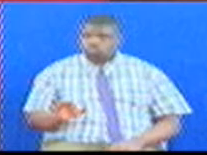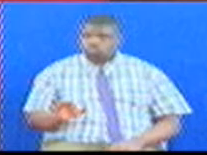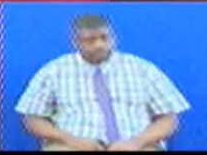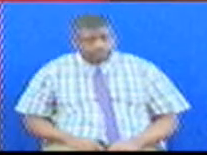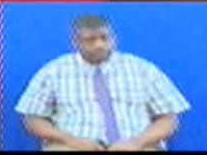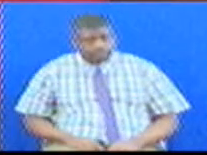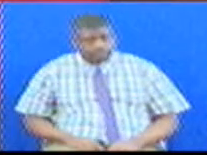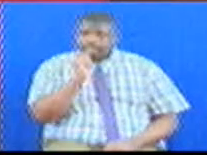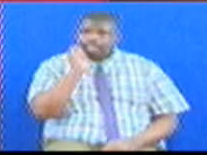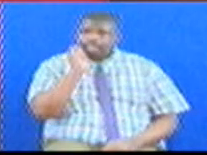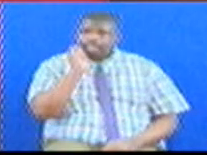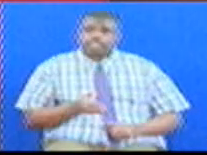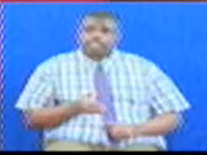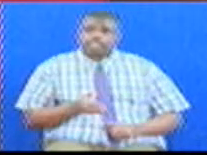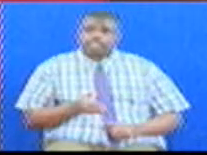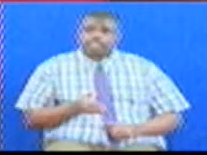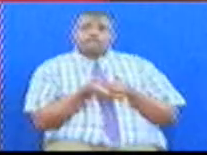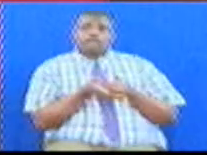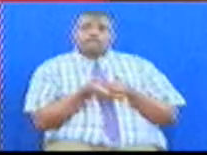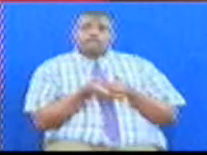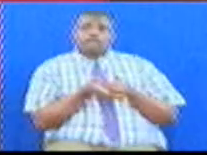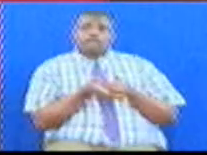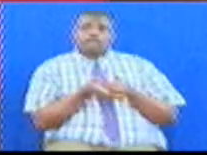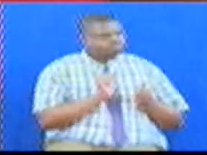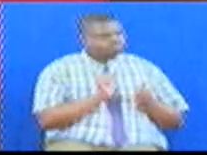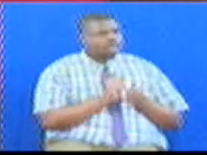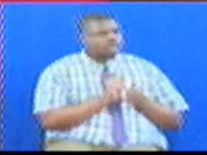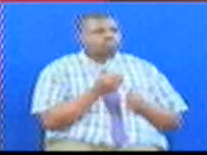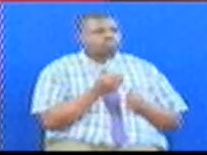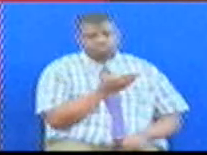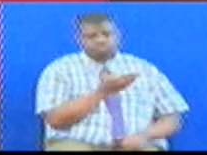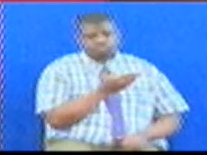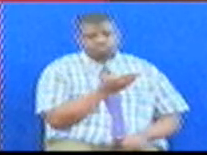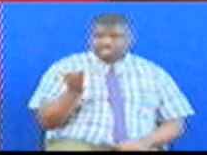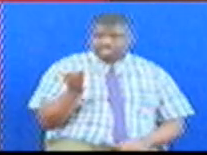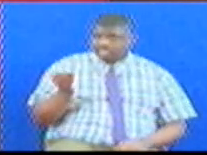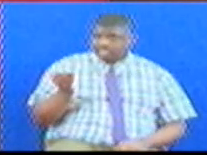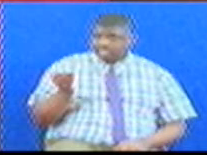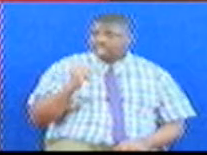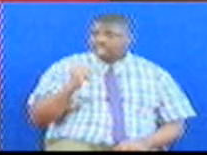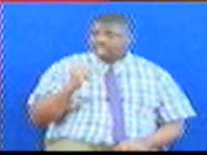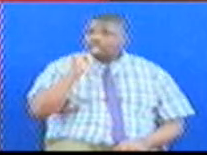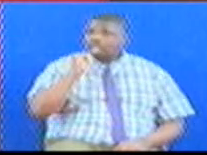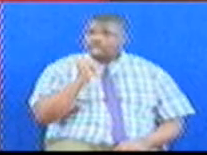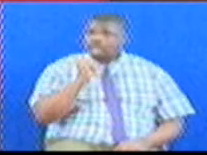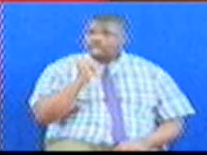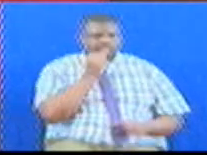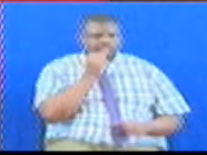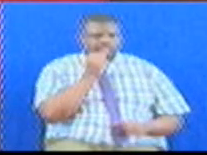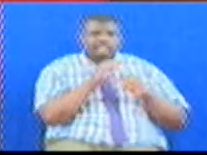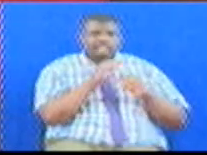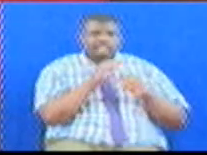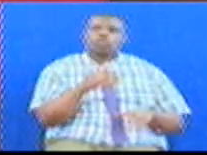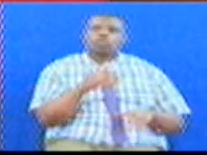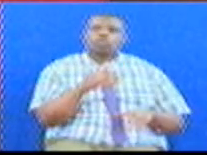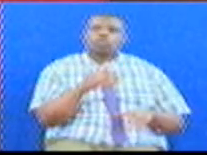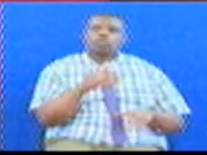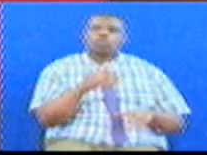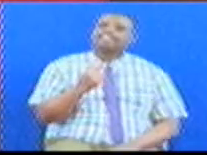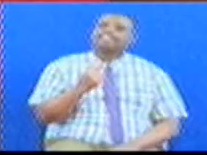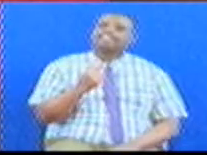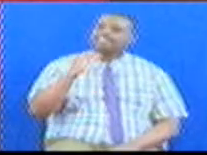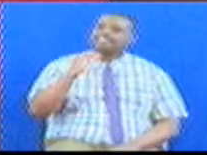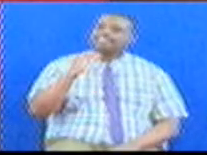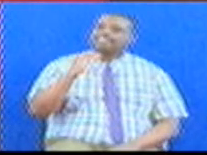Spika, pamoja na mambo mengine, jana nilisoma tamko la TLS ambalo